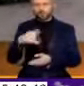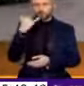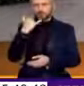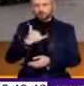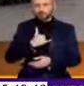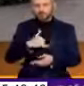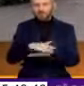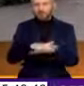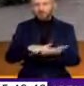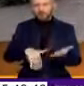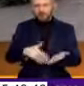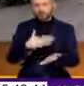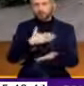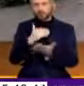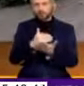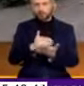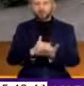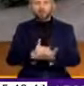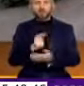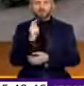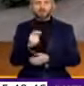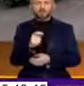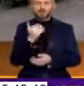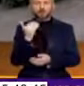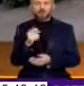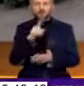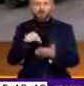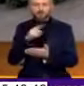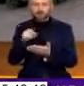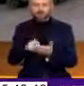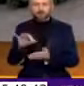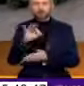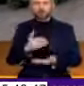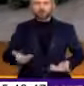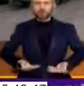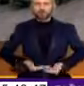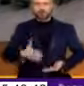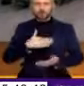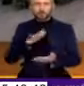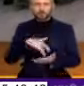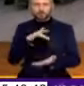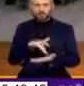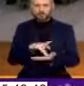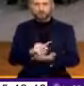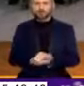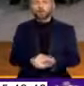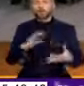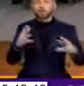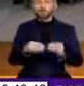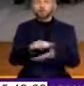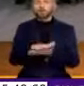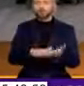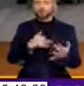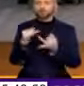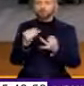долучатися далі до нашої прямоефірної розмови, ставити ваші запитання з приводу життя у нашому місті. Отже, пане Юрію, продовжимо